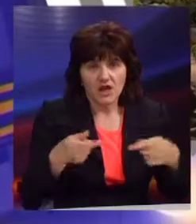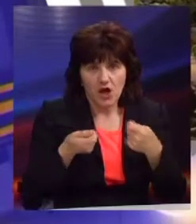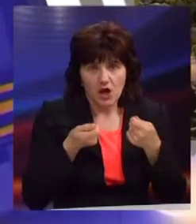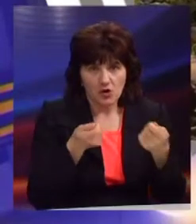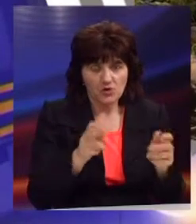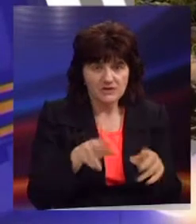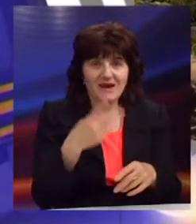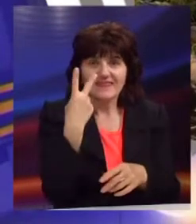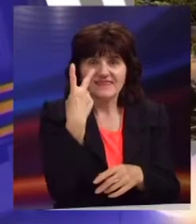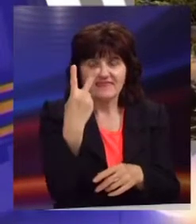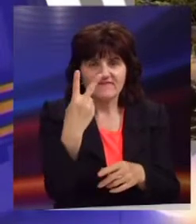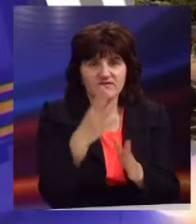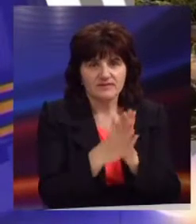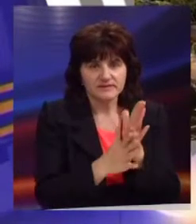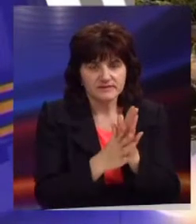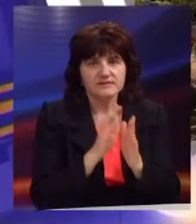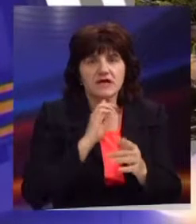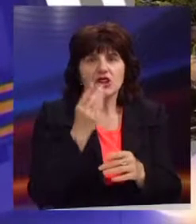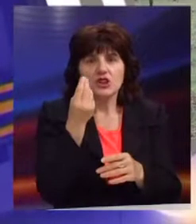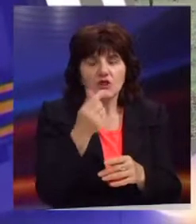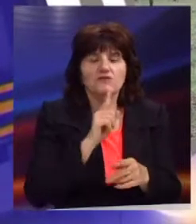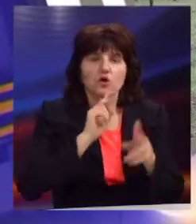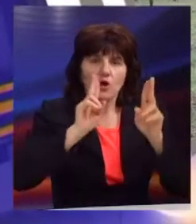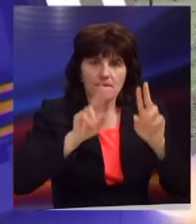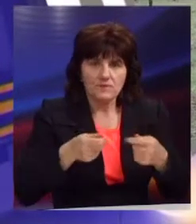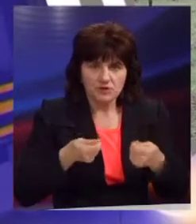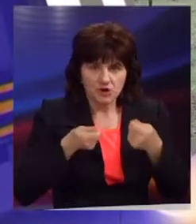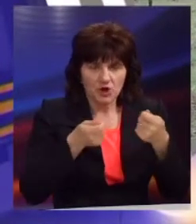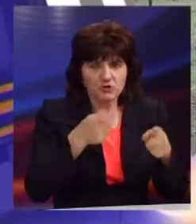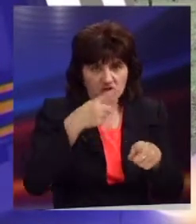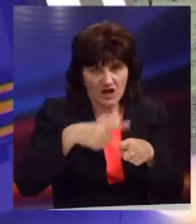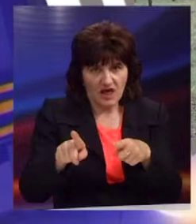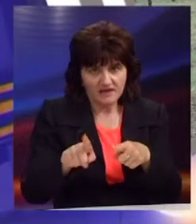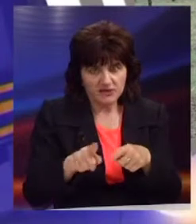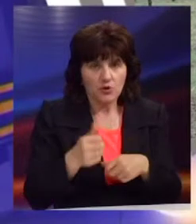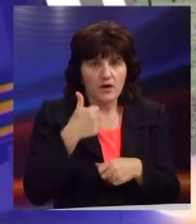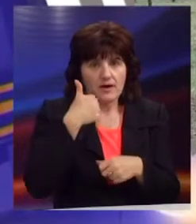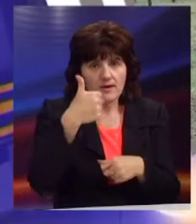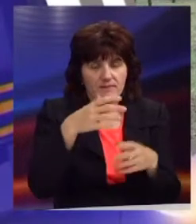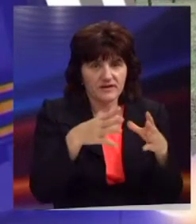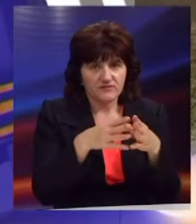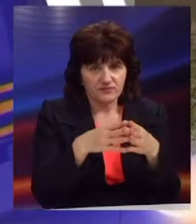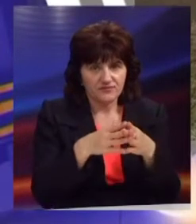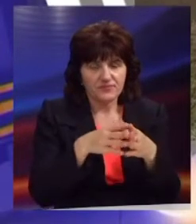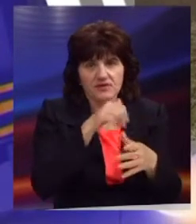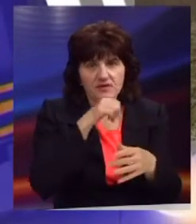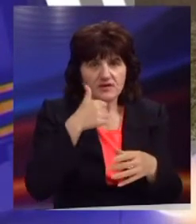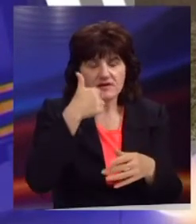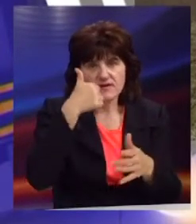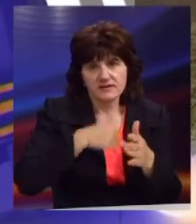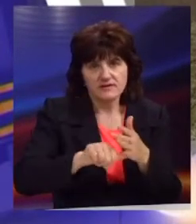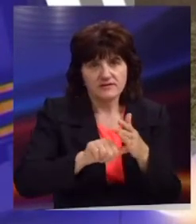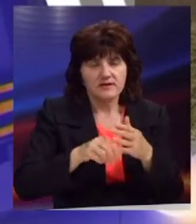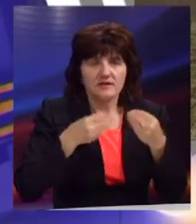postoje dve tematske celine i sume novca za koje se može konkurisati se razlikuju. Prva tematska celina obuhvata